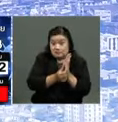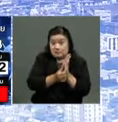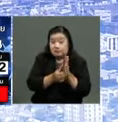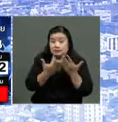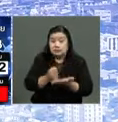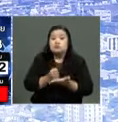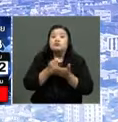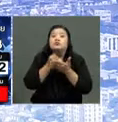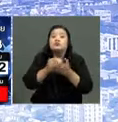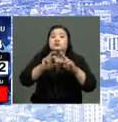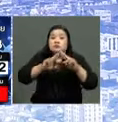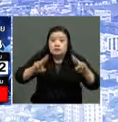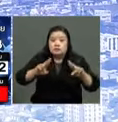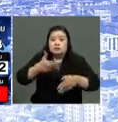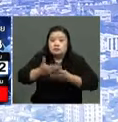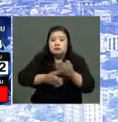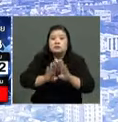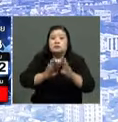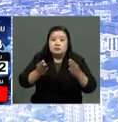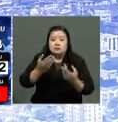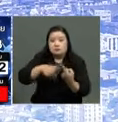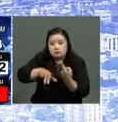โอ้พระภูมิใจด้วยความที่เป็นเรชั่นที่คิดด้วยมันสมองคนไทยนะครับผมอยากให้ความภูมิใจนี้นะครับเป็นส่วนหนึ่งในการช่วยในการแก้ไขปัญหานะครับมาตรการผ่อนปรับหมดผ่อนคลายระยะที่3